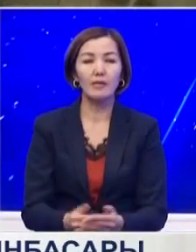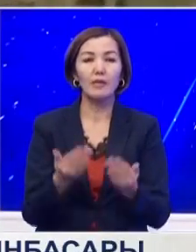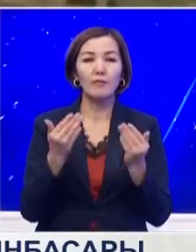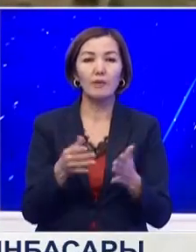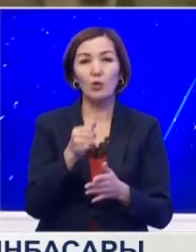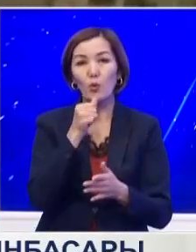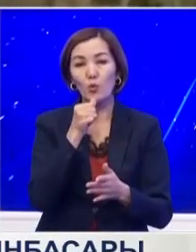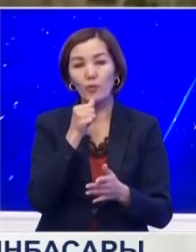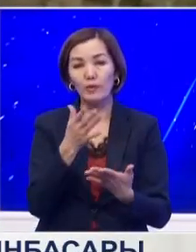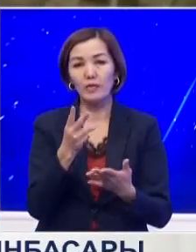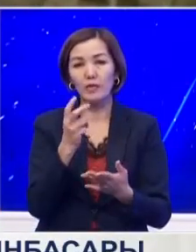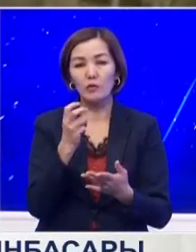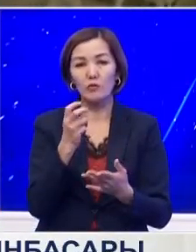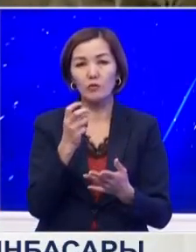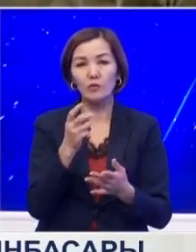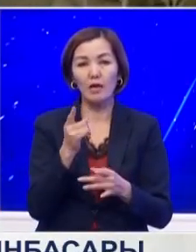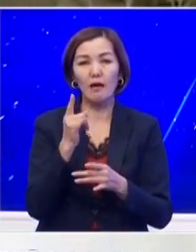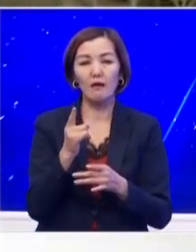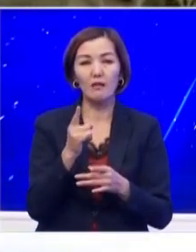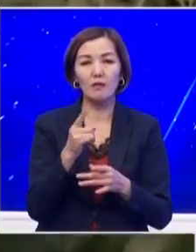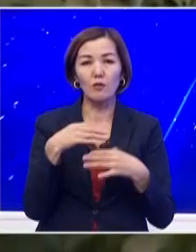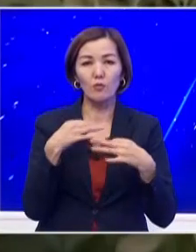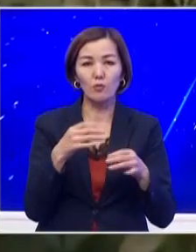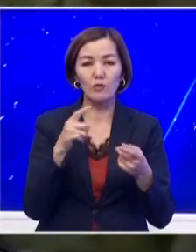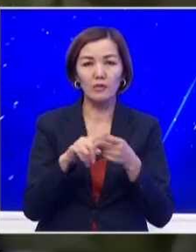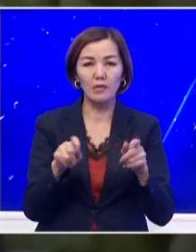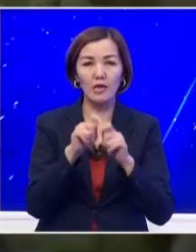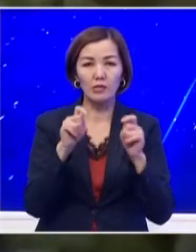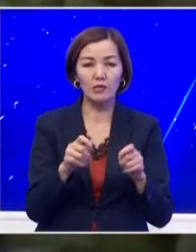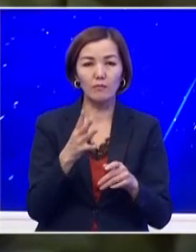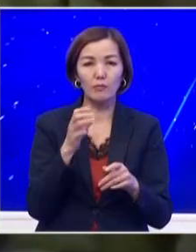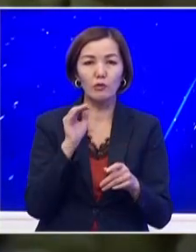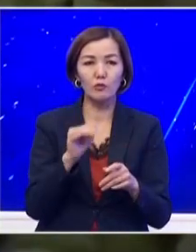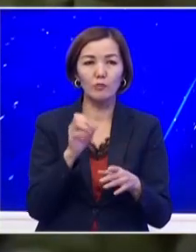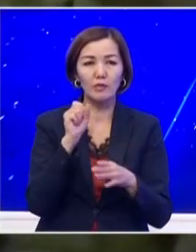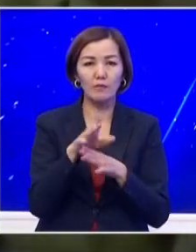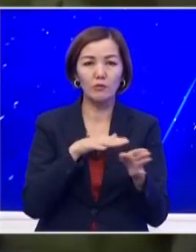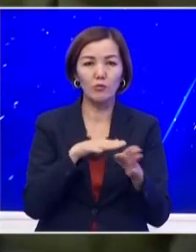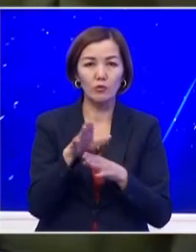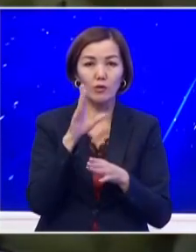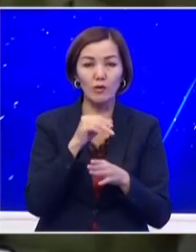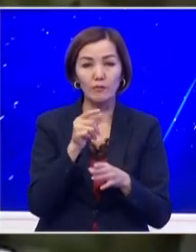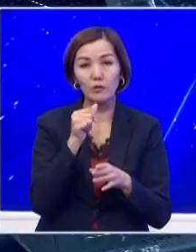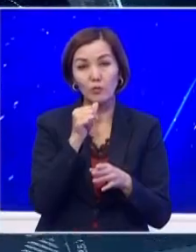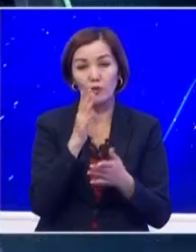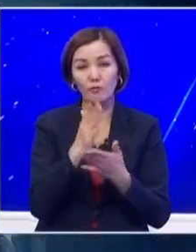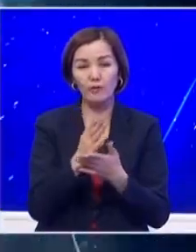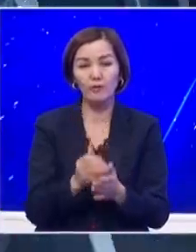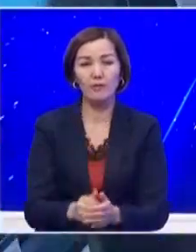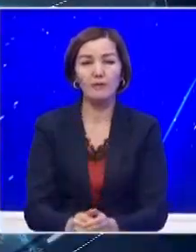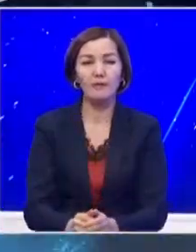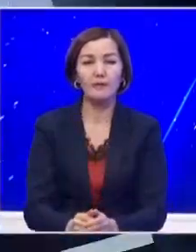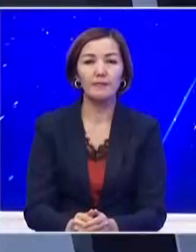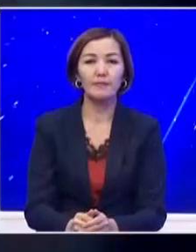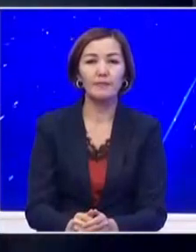Биыл тәжірибе ретінде 200 ақылды көлік құралын іске қосуға тырысамыз. 500 мың тапсырыс орындай аламыз ба, соны білгіміз келеді.